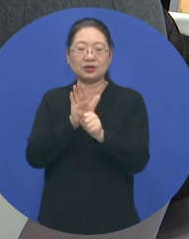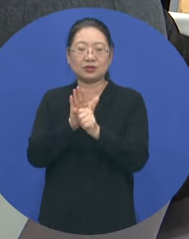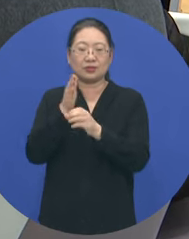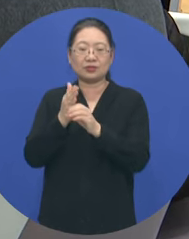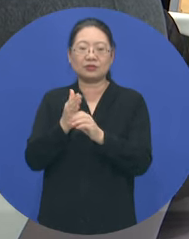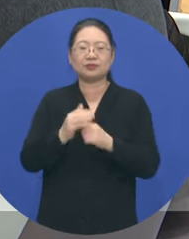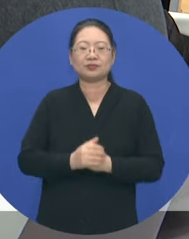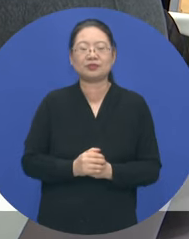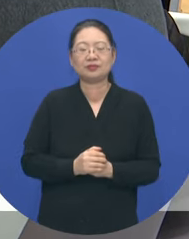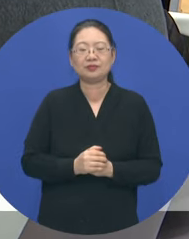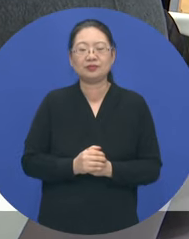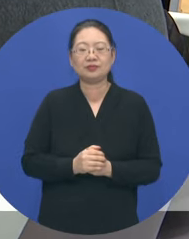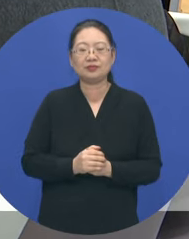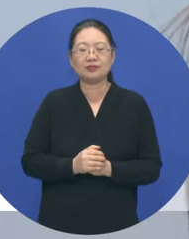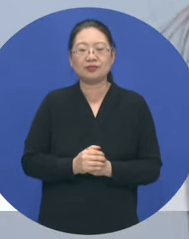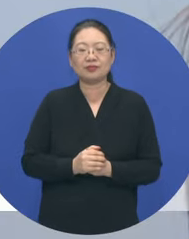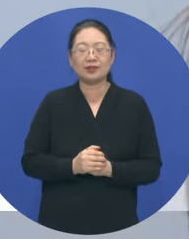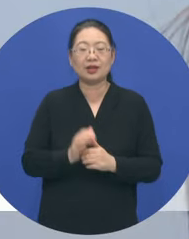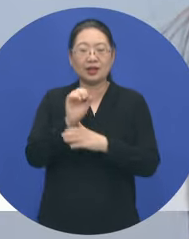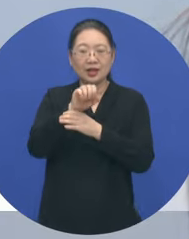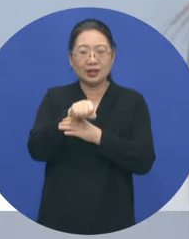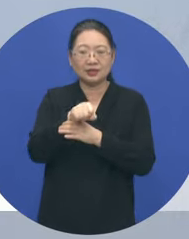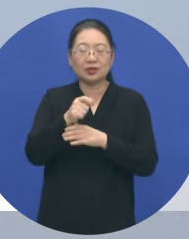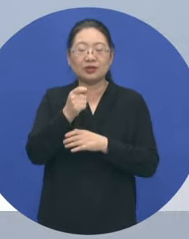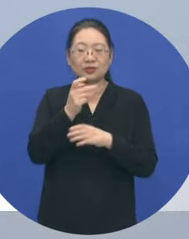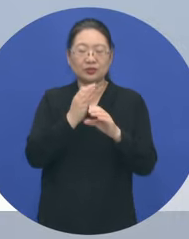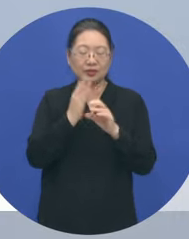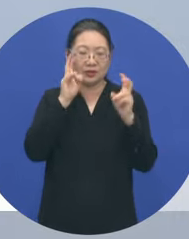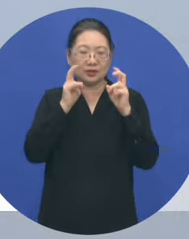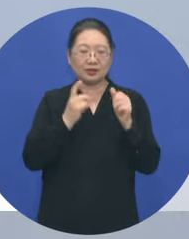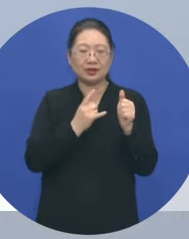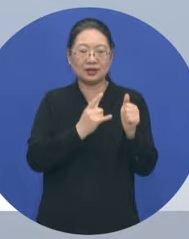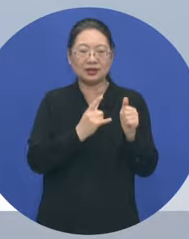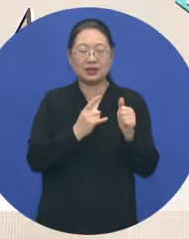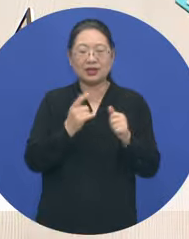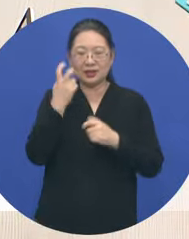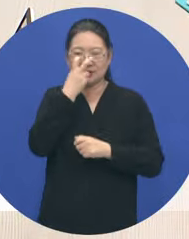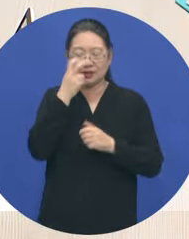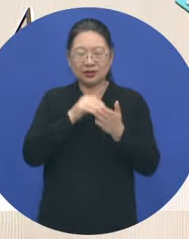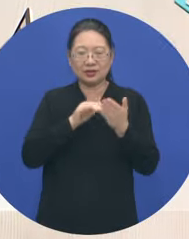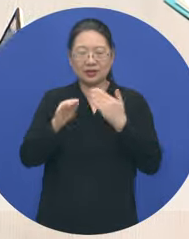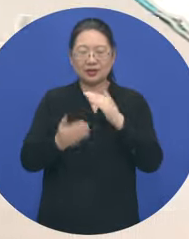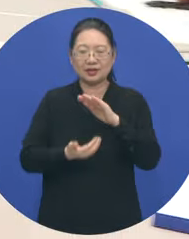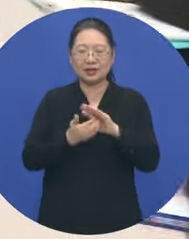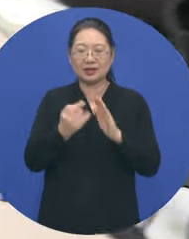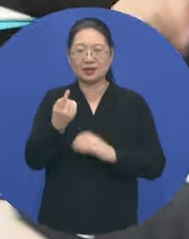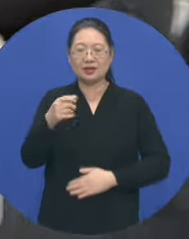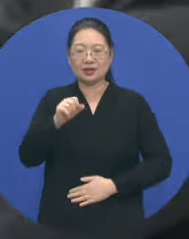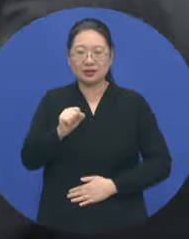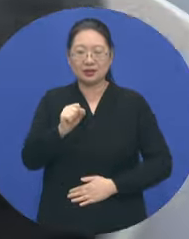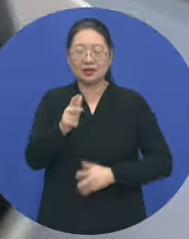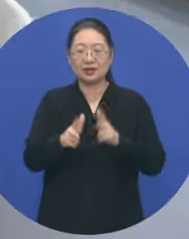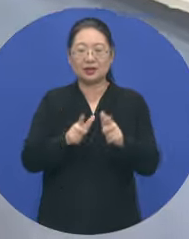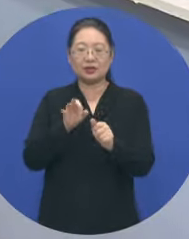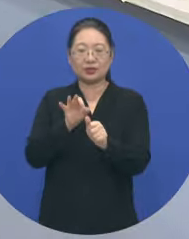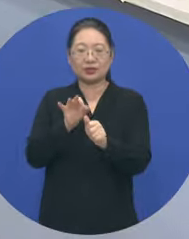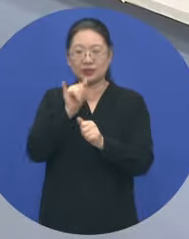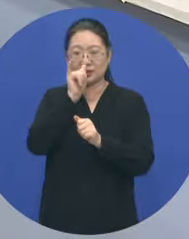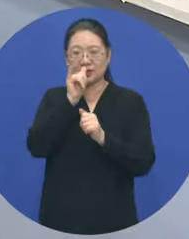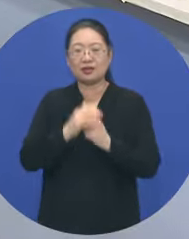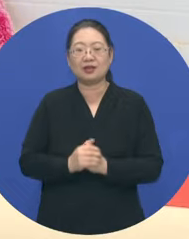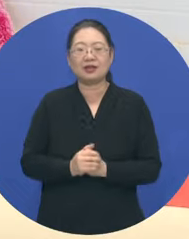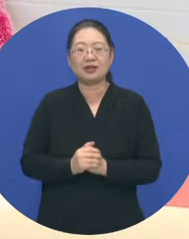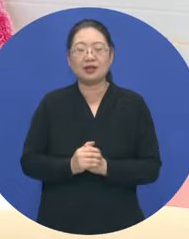제공합니다. 규제 샌드박스 실증 특례 승인받은 도내 중소기업에게는 심사를 거쳐 최대 1억 원의 실증 사업비도